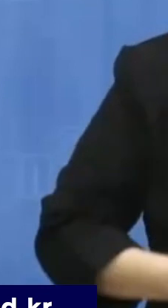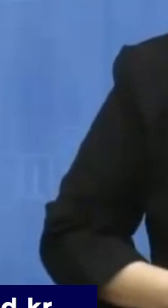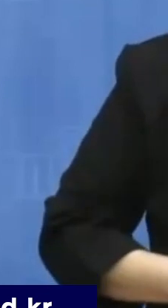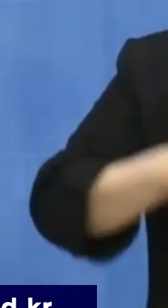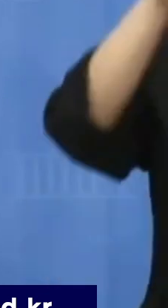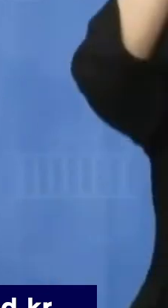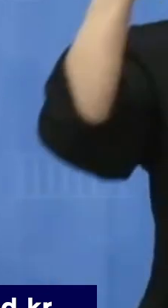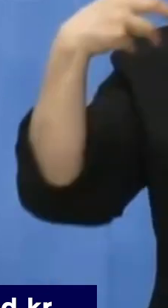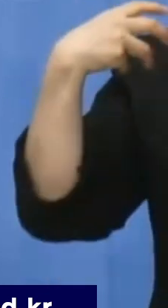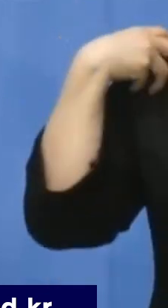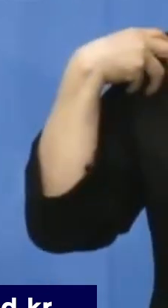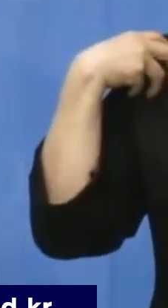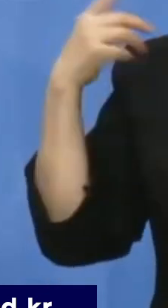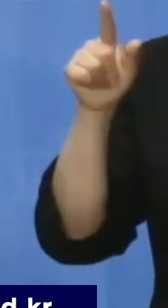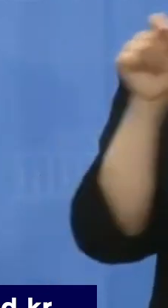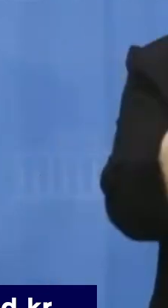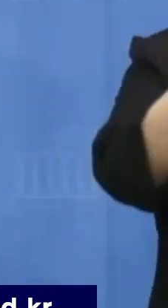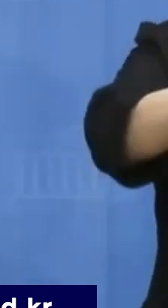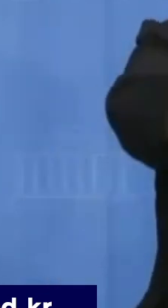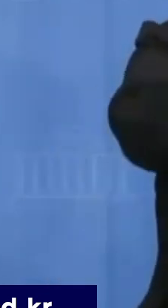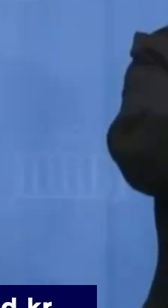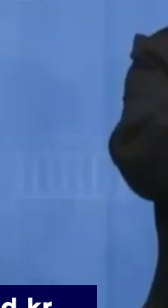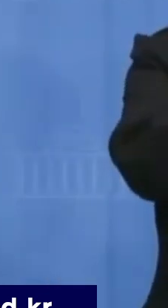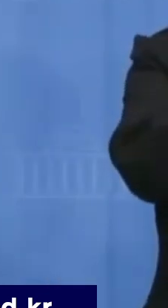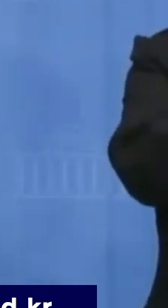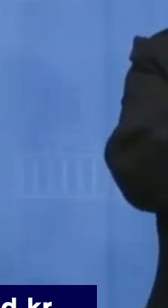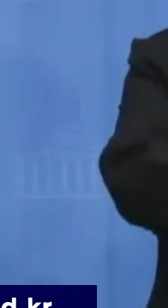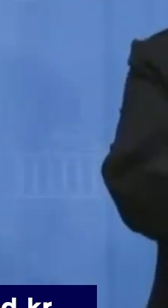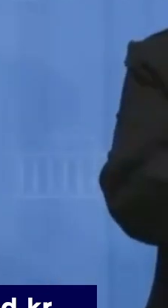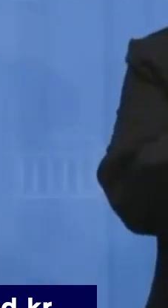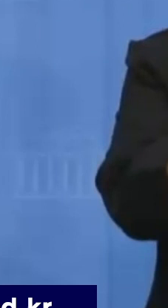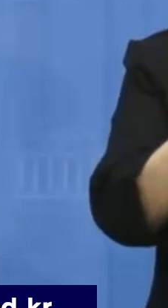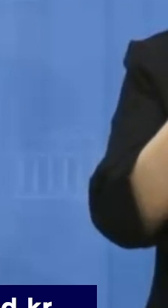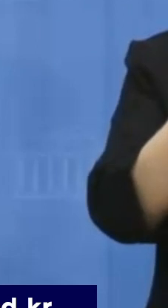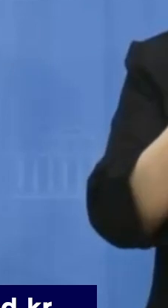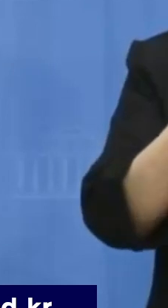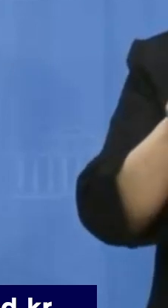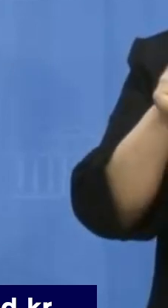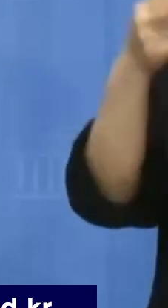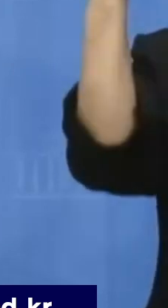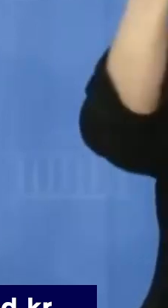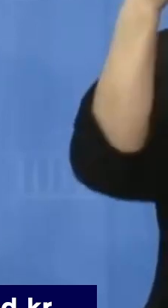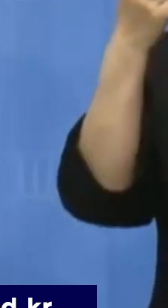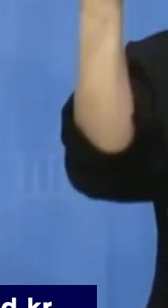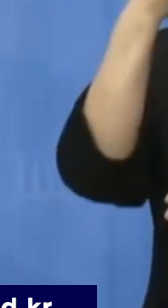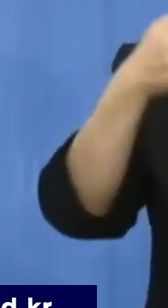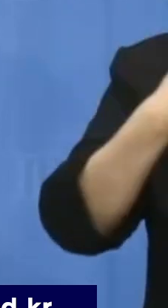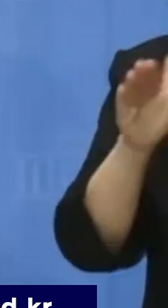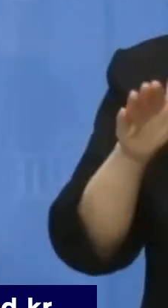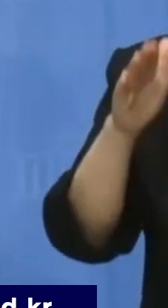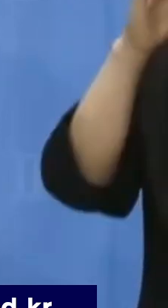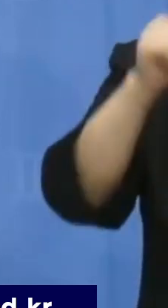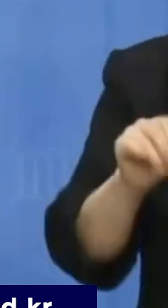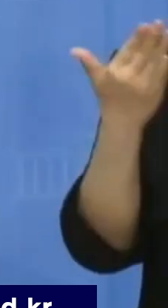경찰청도 행정부의 일원입니다. 대통령실의 민정수석실과 치안비서관실이 폐지된